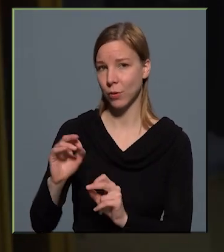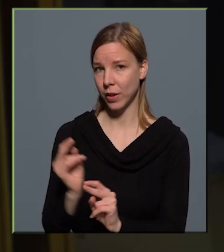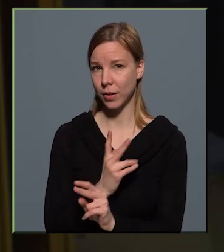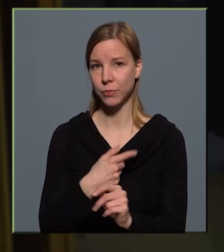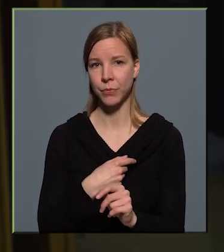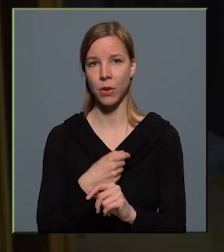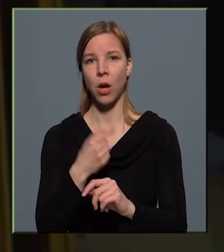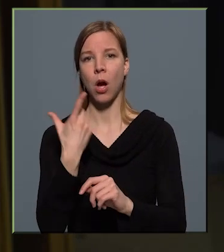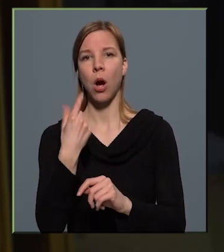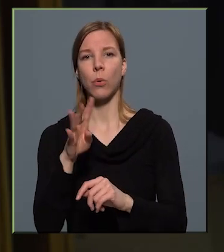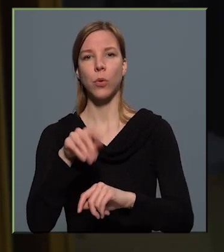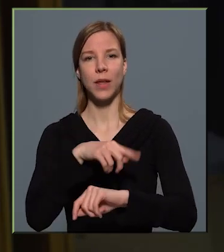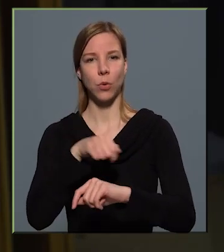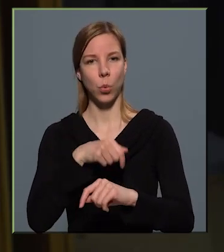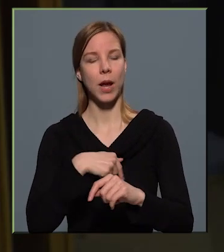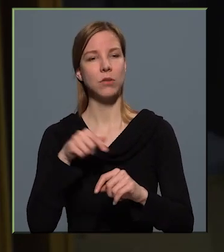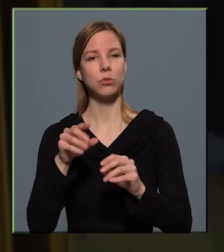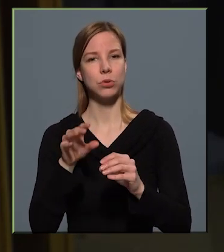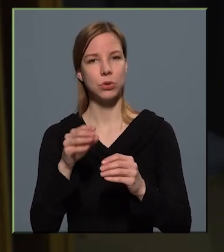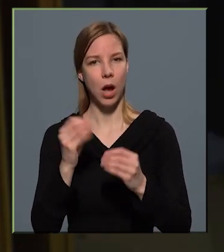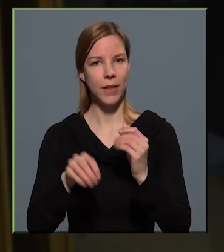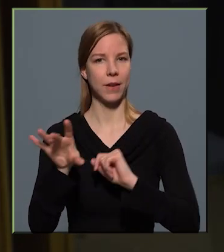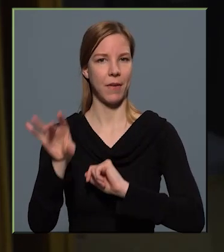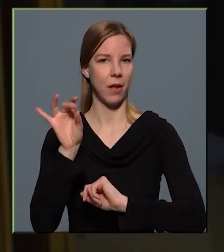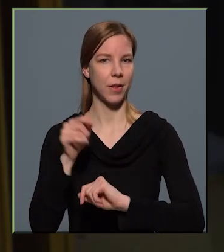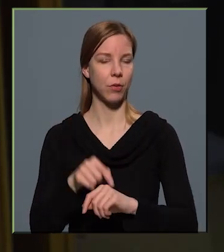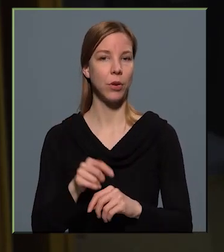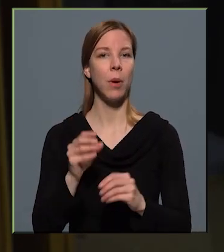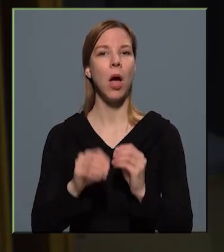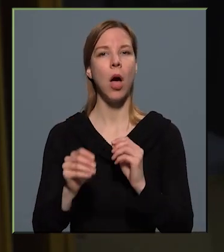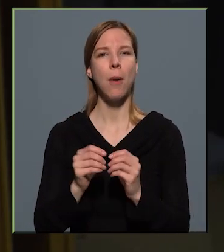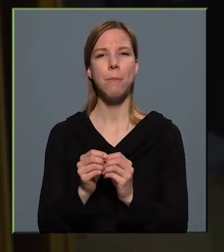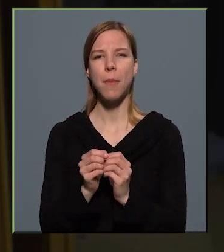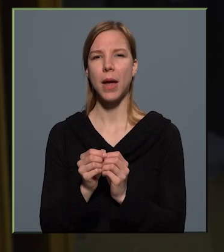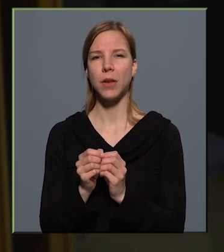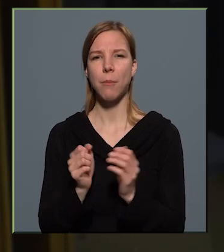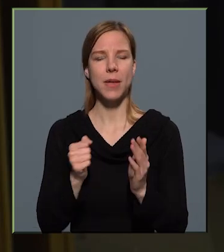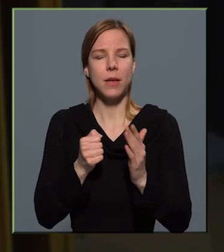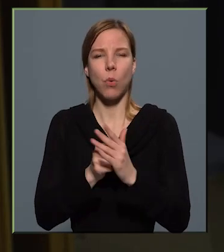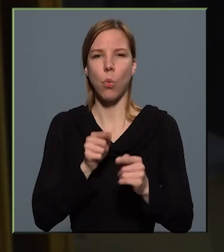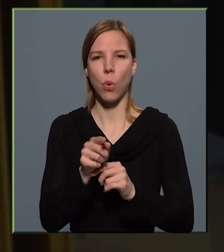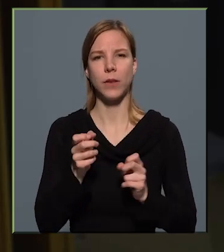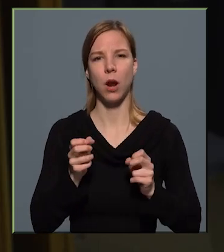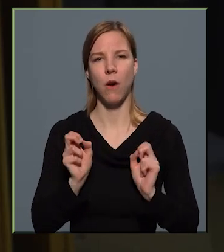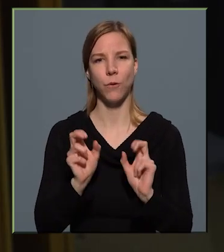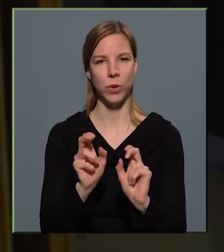A 24 órást azért választottam, mert hogy az ultrafutásban az a versenyszám,